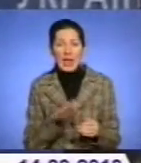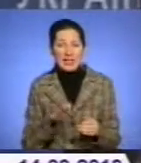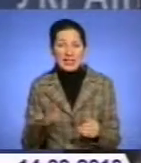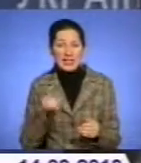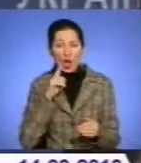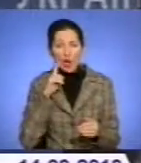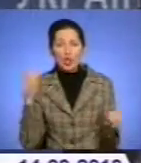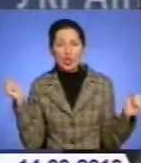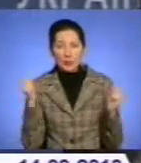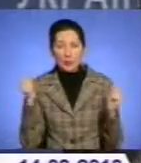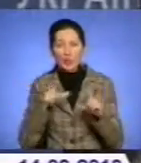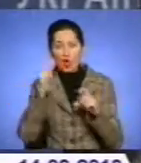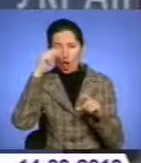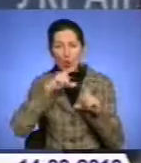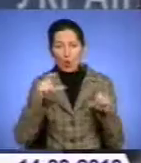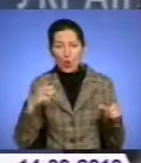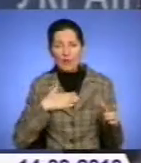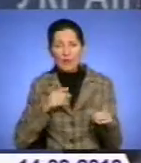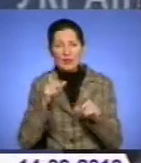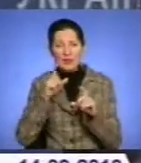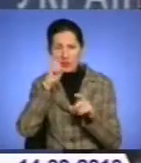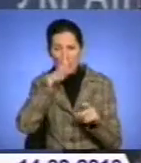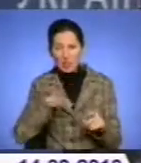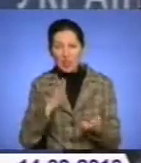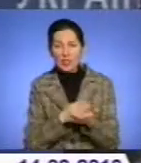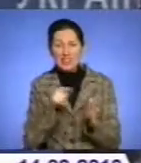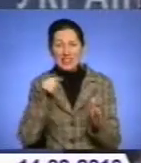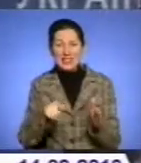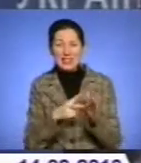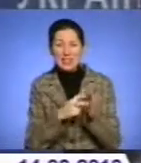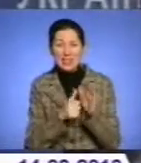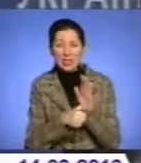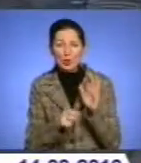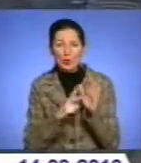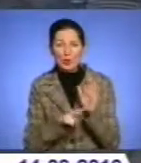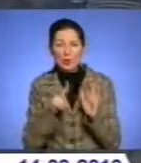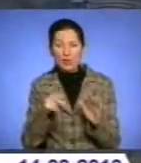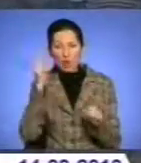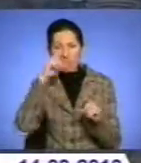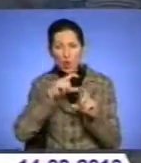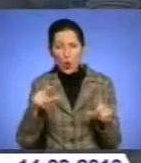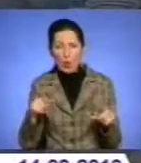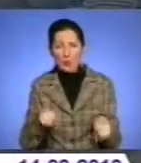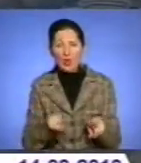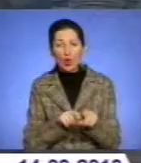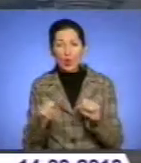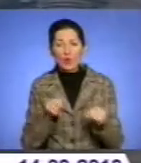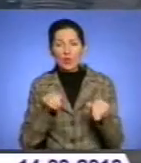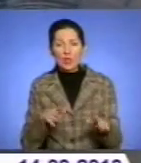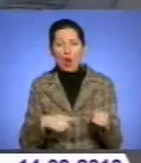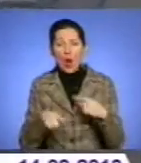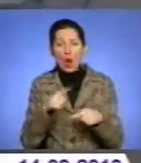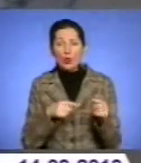детско-юношеские спортивные школы. В нашей стране их насчитывается 1672. Також в уряді вирішили повернути